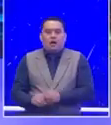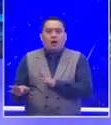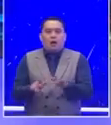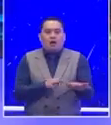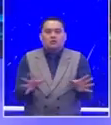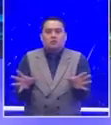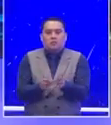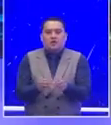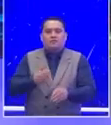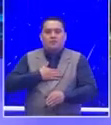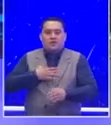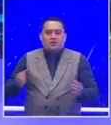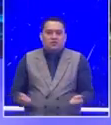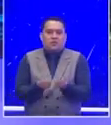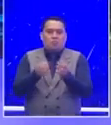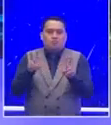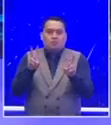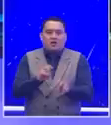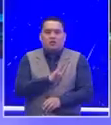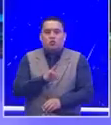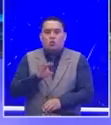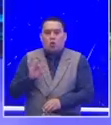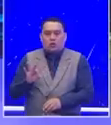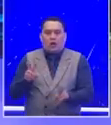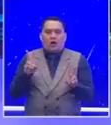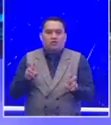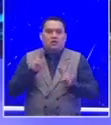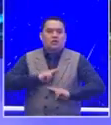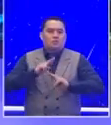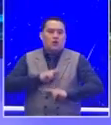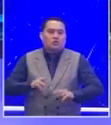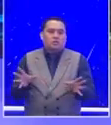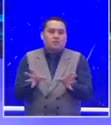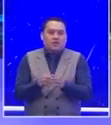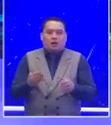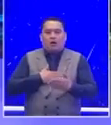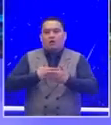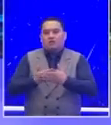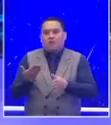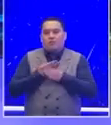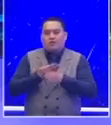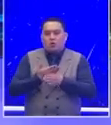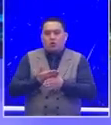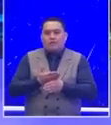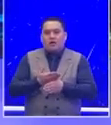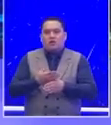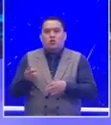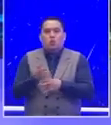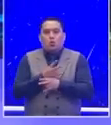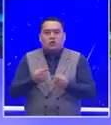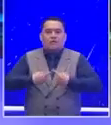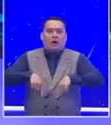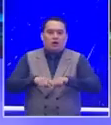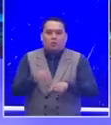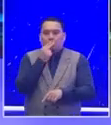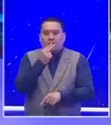Акцию «Безбергемос» поддержали и члены правящей партии страны. Сотрудники Нур-Отана совместно с волонтерами региона минувшей ночью